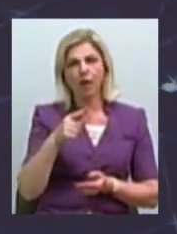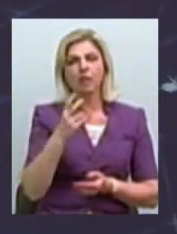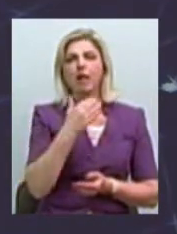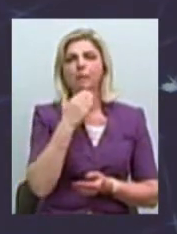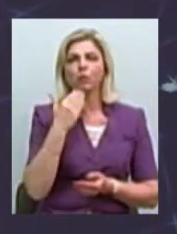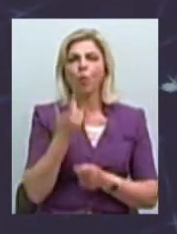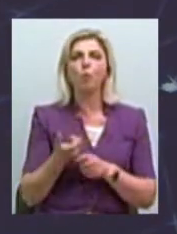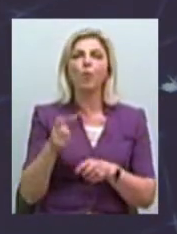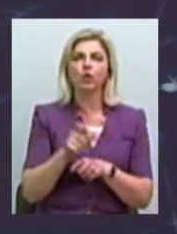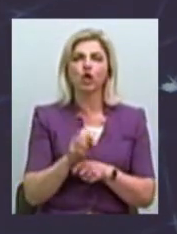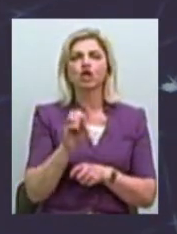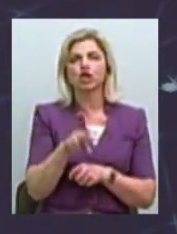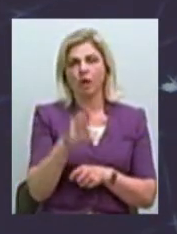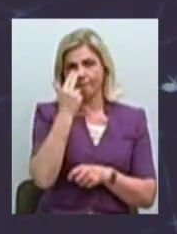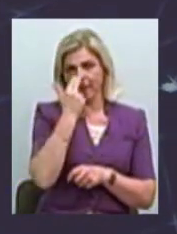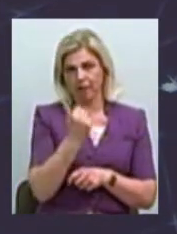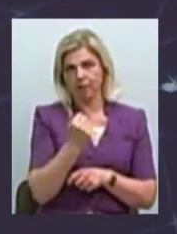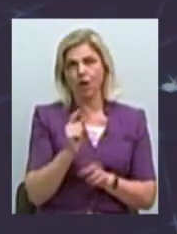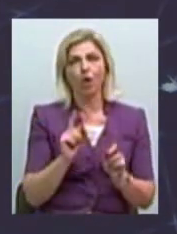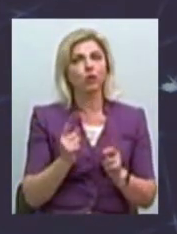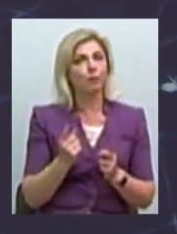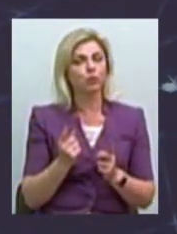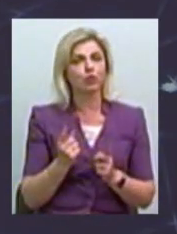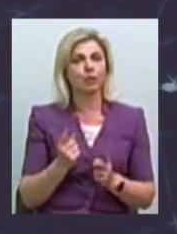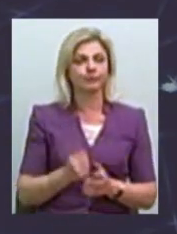чем это, ну, принято, да, скажем, потому что